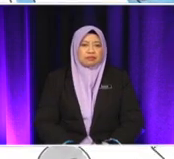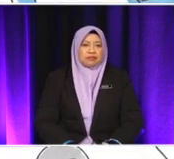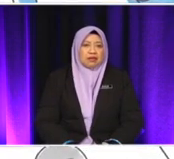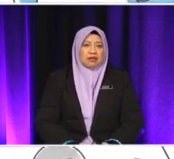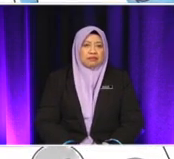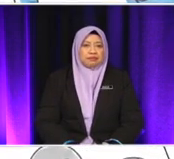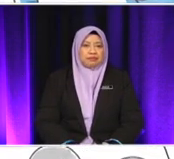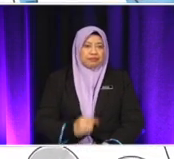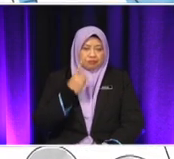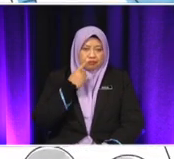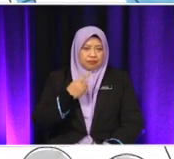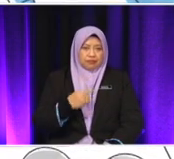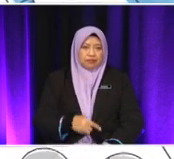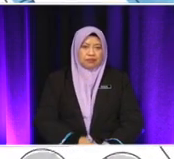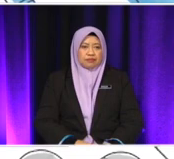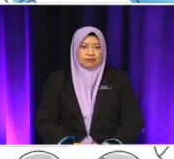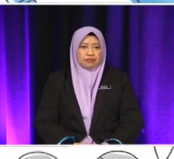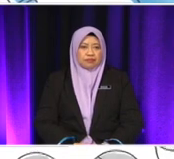kali ini